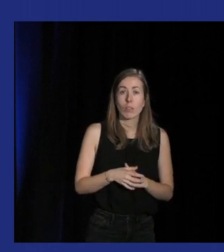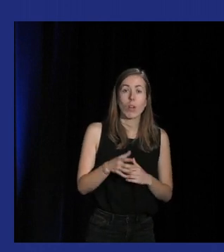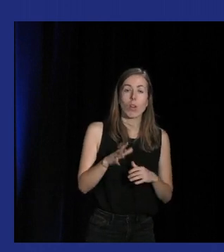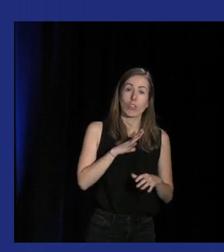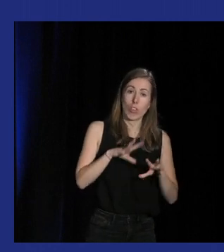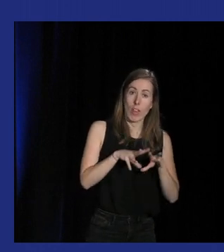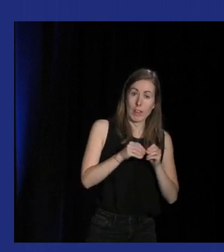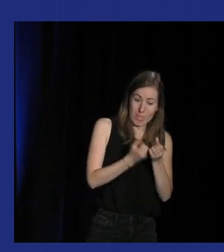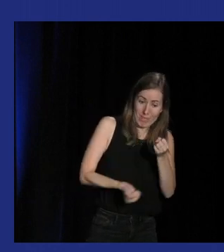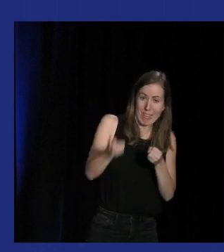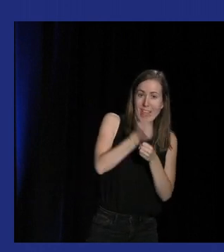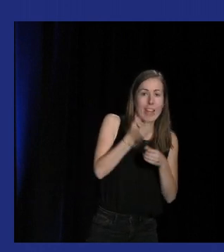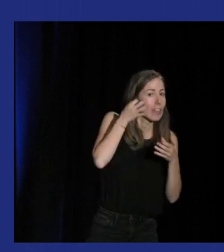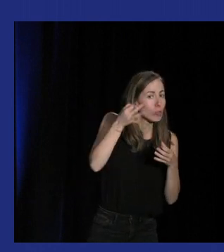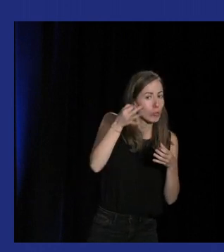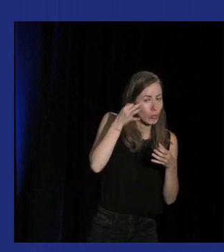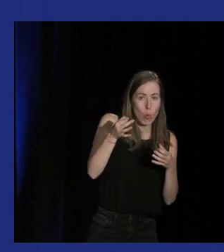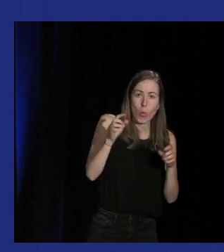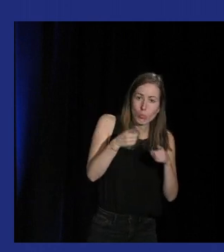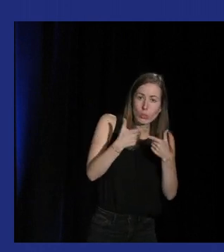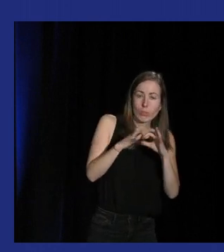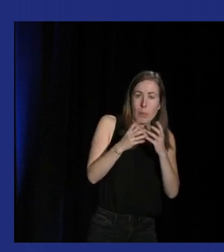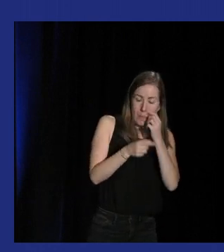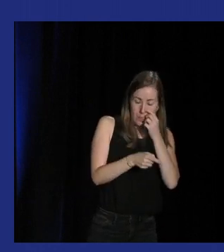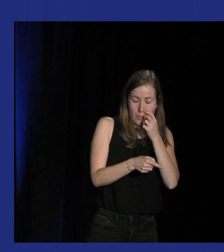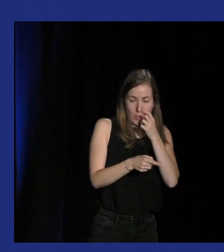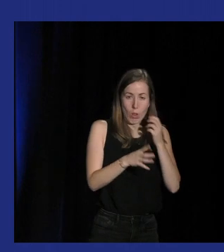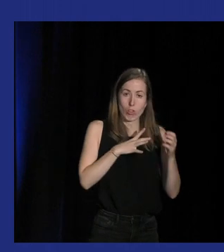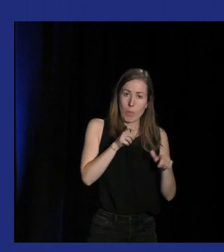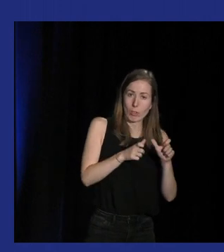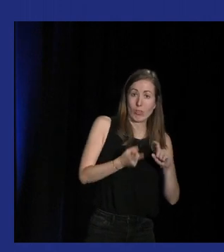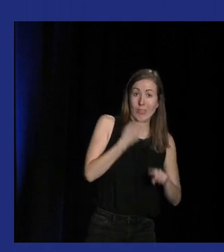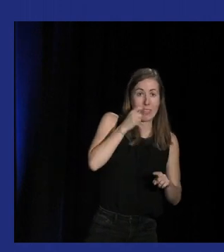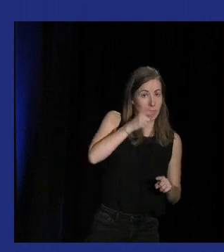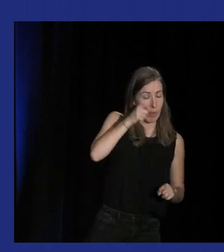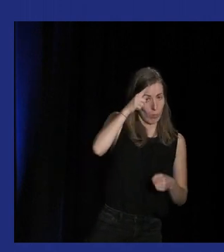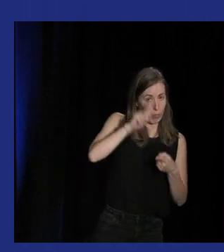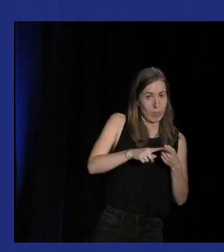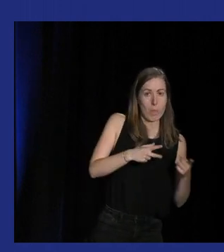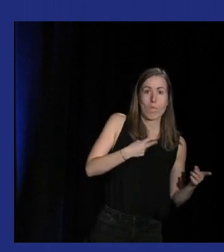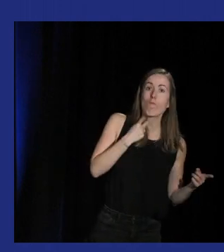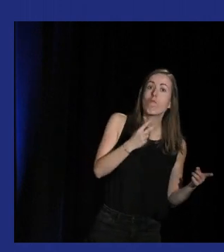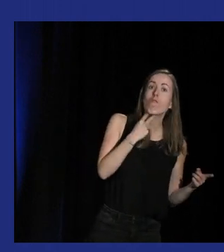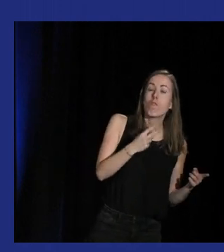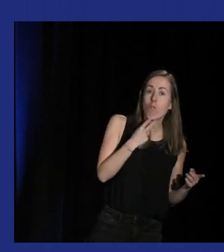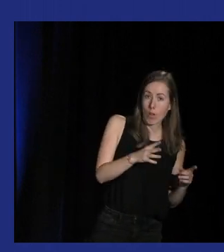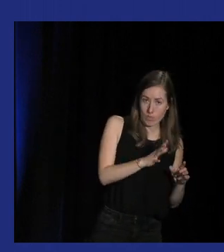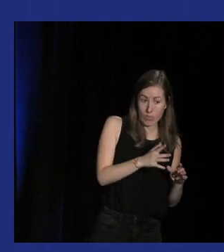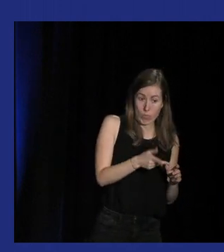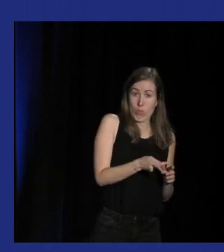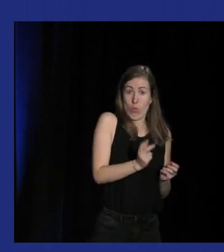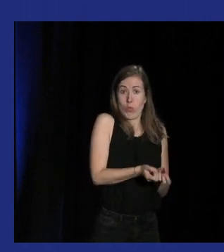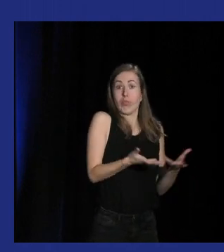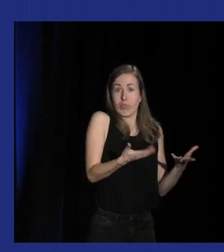là dedans vous allez avoir des sons designers spécialisés donc comme toi spécialisé dans les voies et c'est vrai que je pensais de plus ça arrive de plus en plus les gens spécialisation